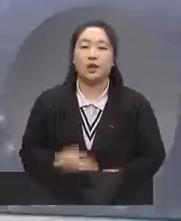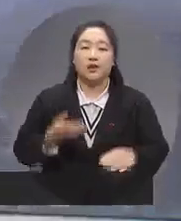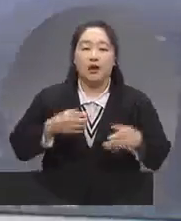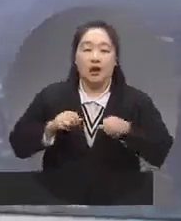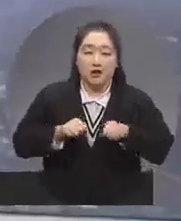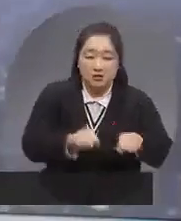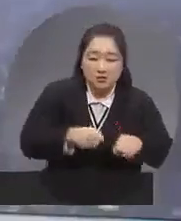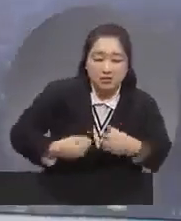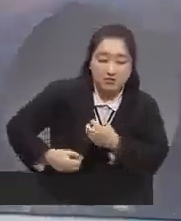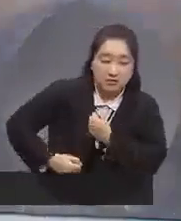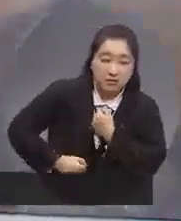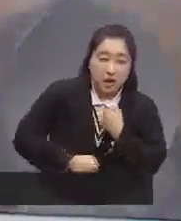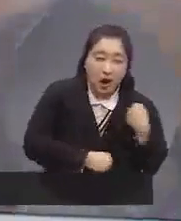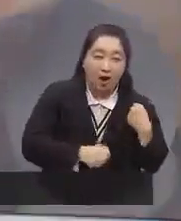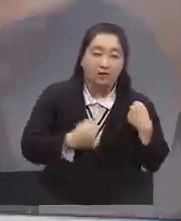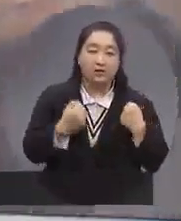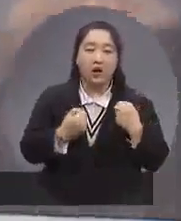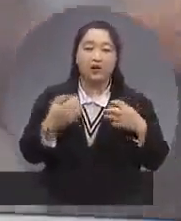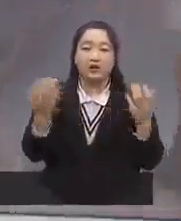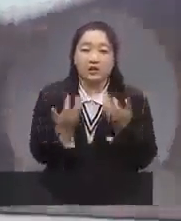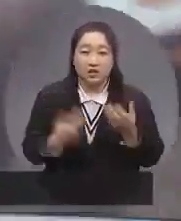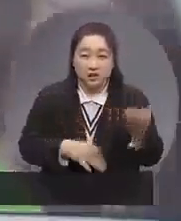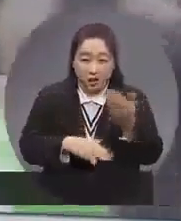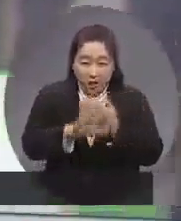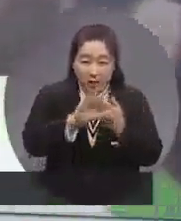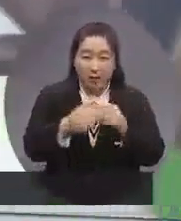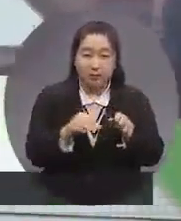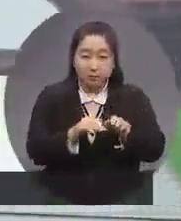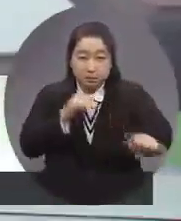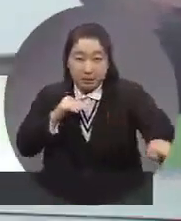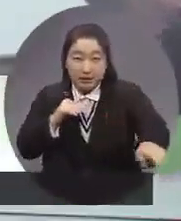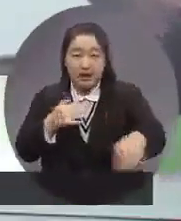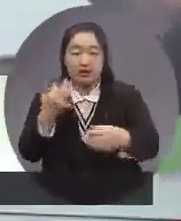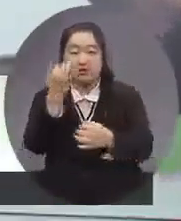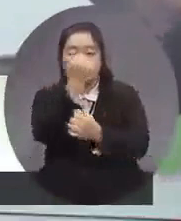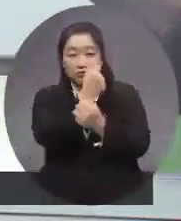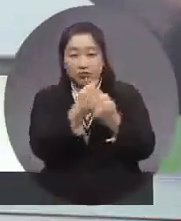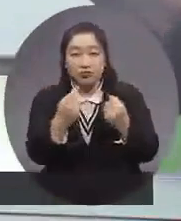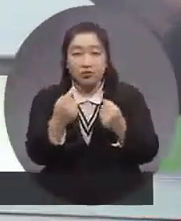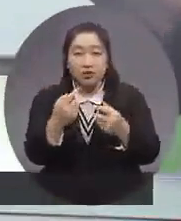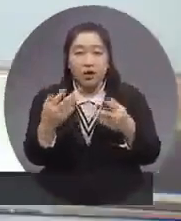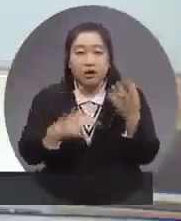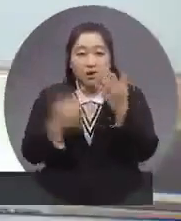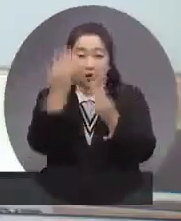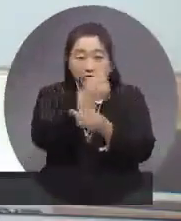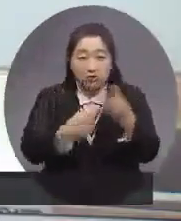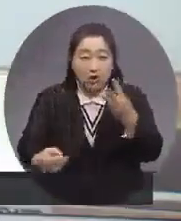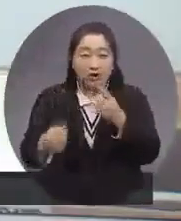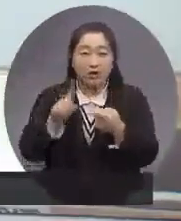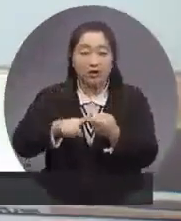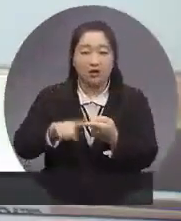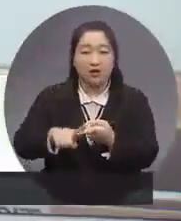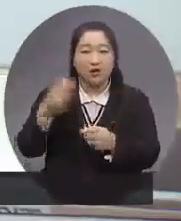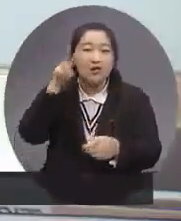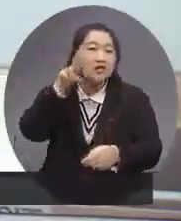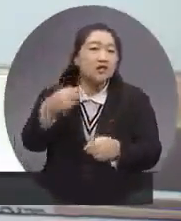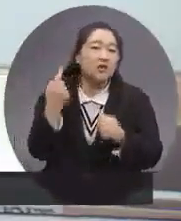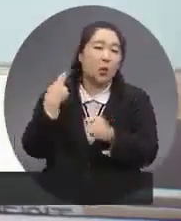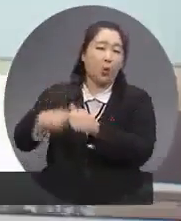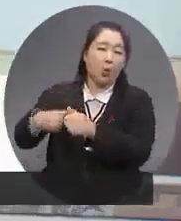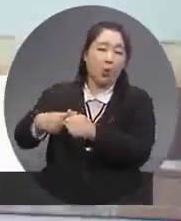늑장 채설로 벌어진 출근길 마비 사태를 두고 이틀째 비난이 쏟아지자 이범석 청주시장이